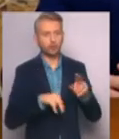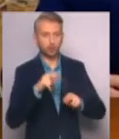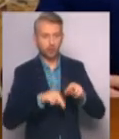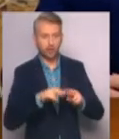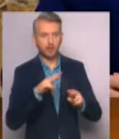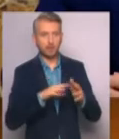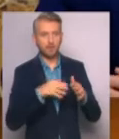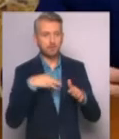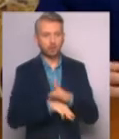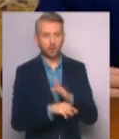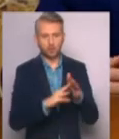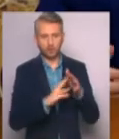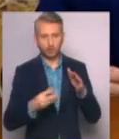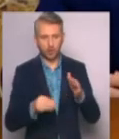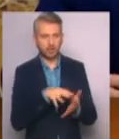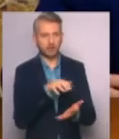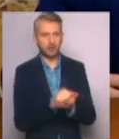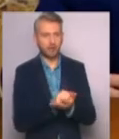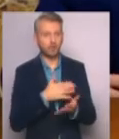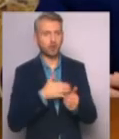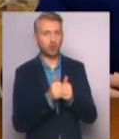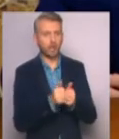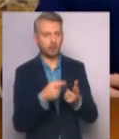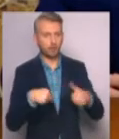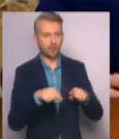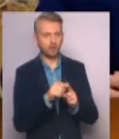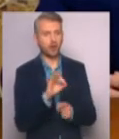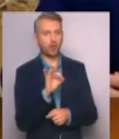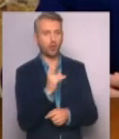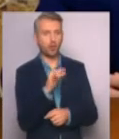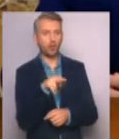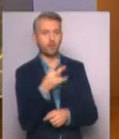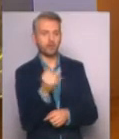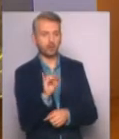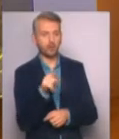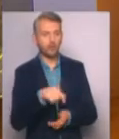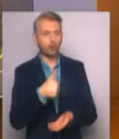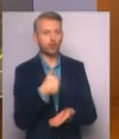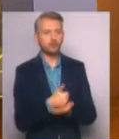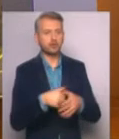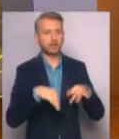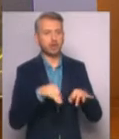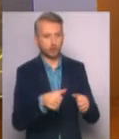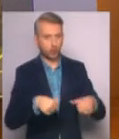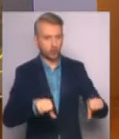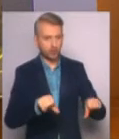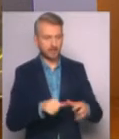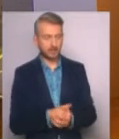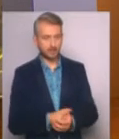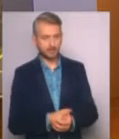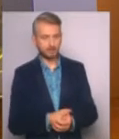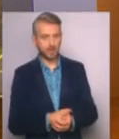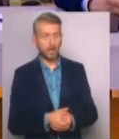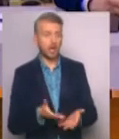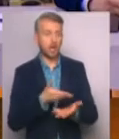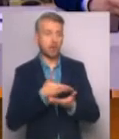Виноградар зайняв мій колега по фракції Олексій Окопний. Він є очільником транспортної комісії. Безпосередньо ми,